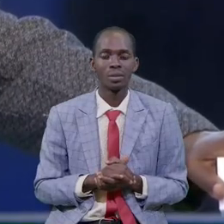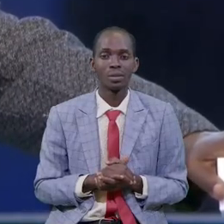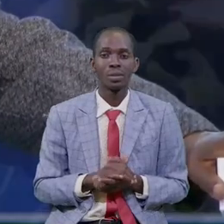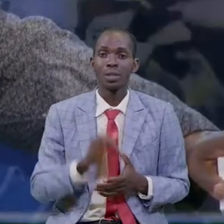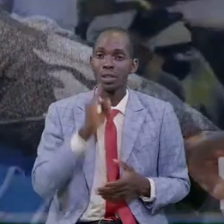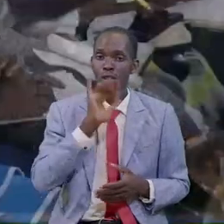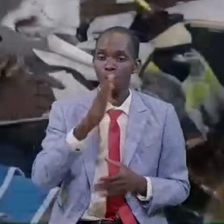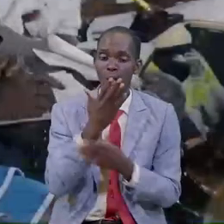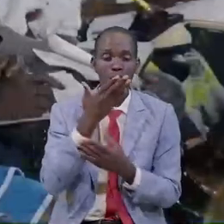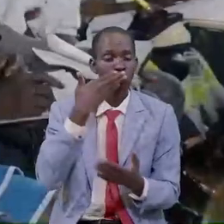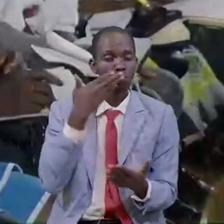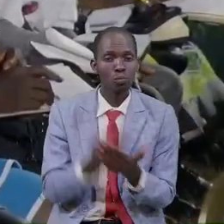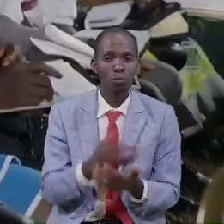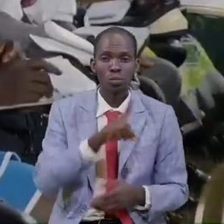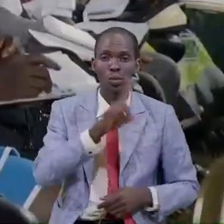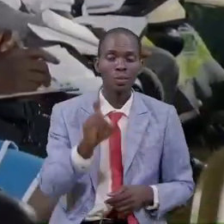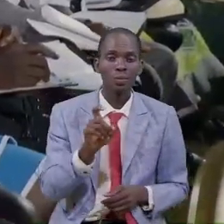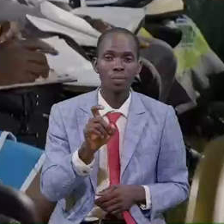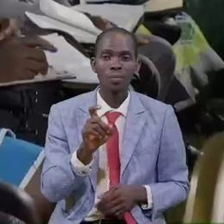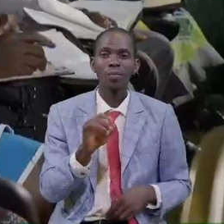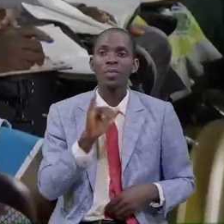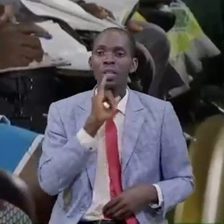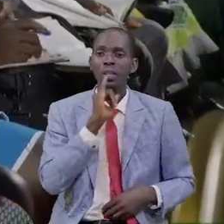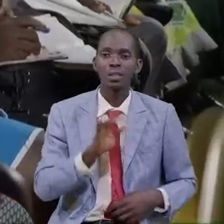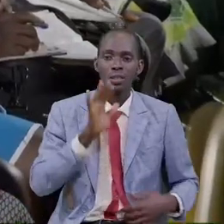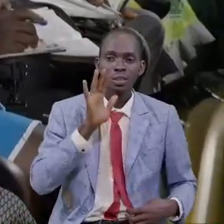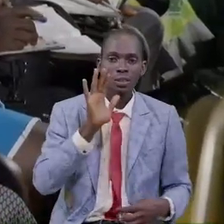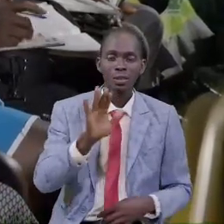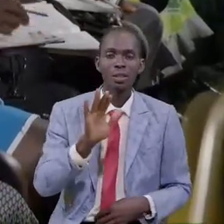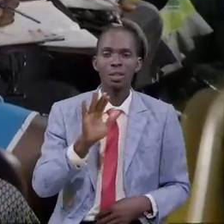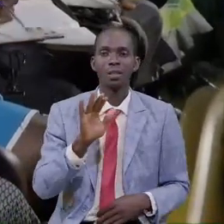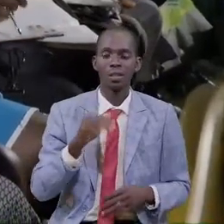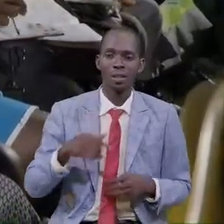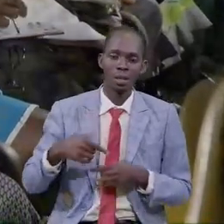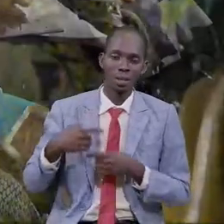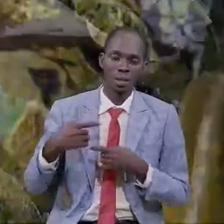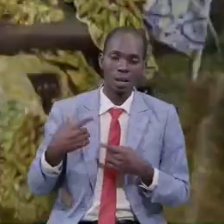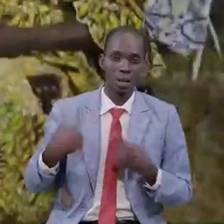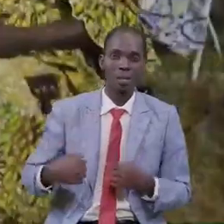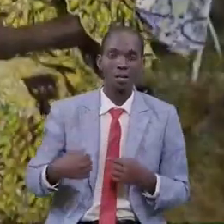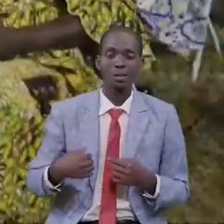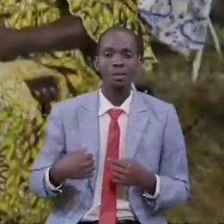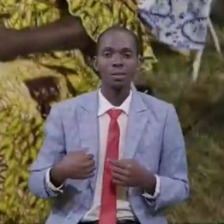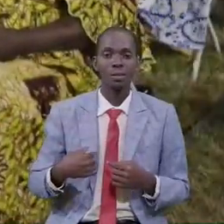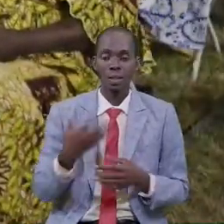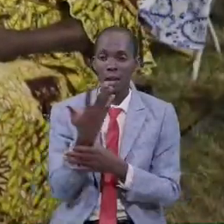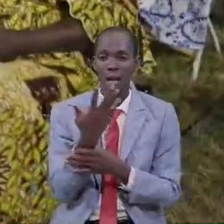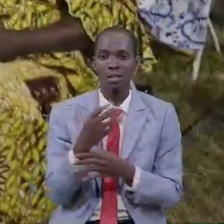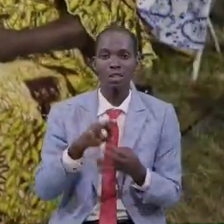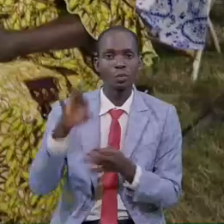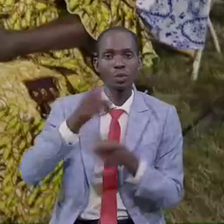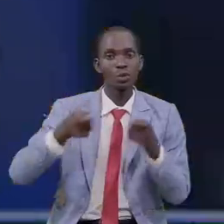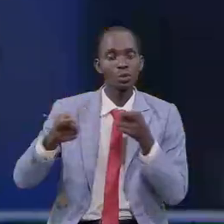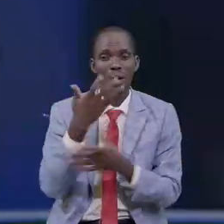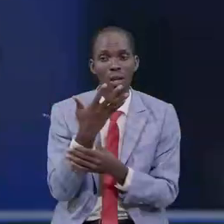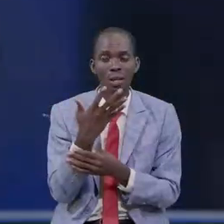main est-elle bonne? Is your hand a spirit controlled hand? Est-elle contrôlée par l'esprit de Dieu? Is your